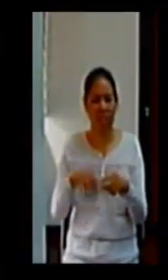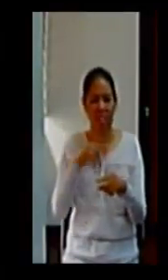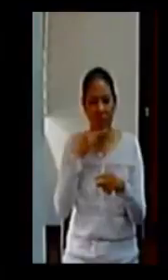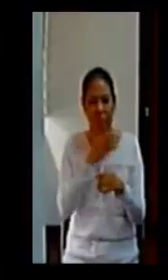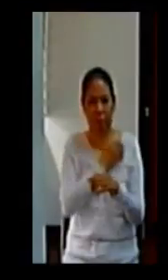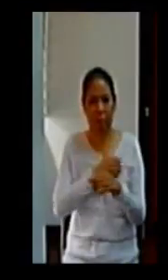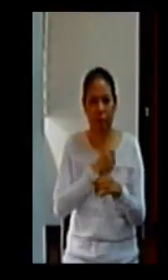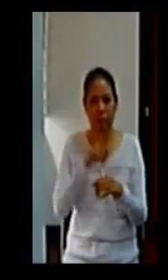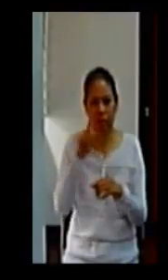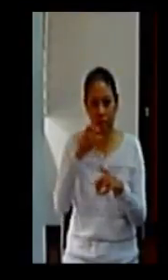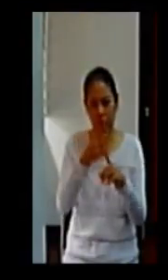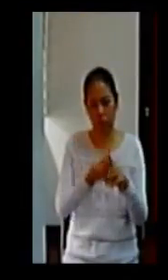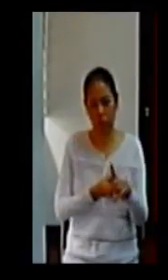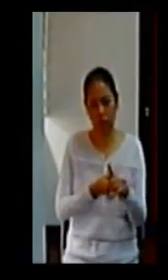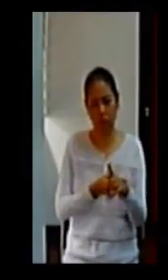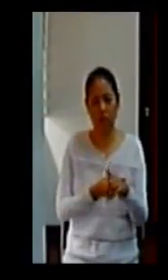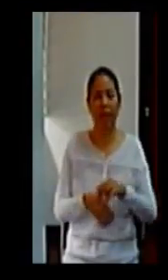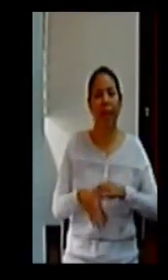amin ay